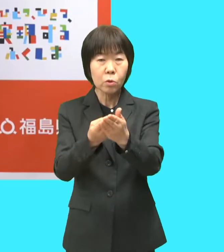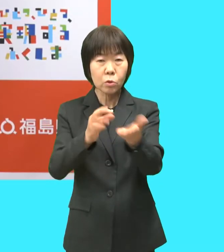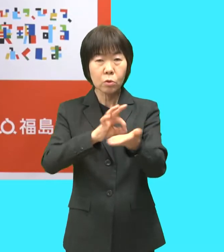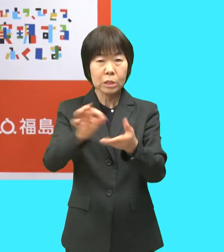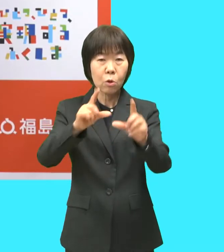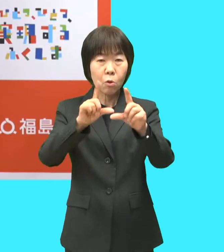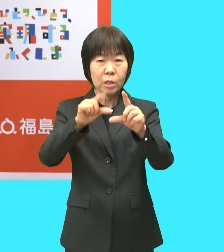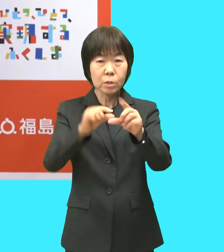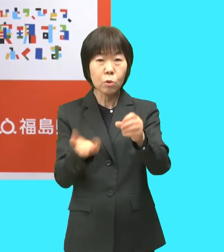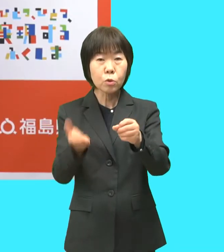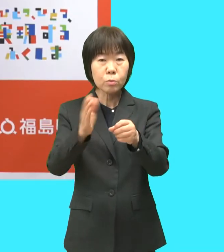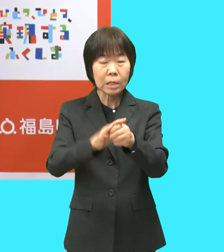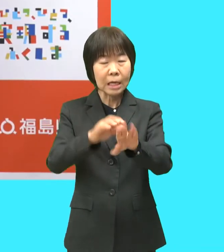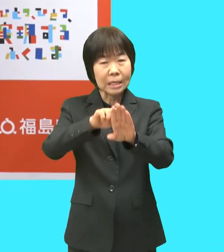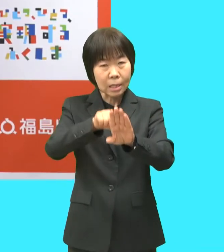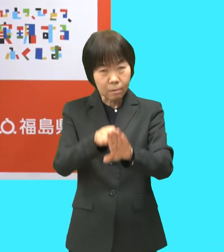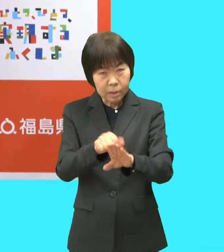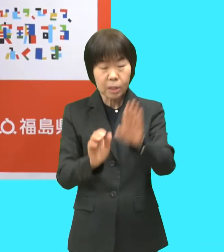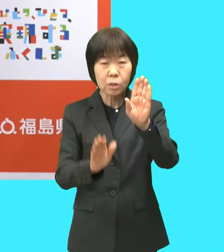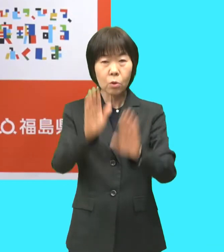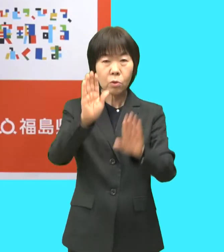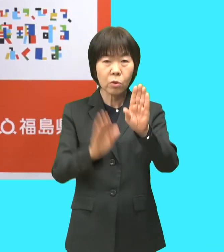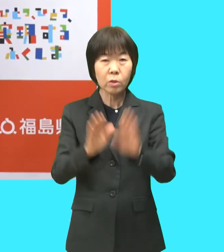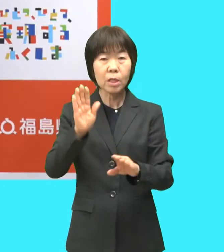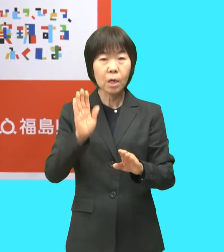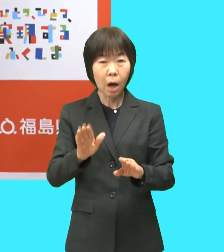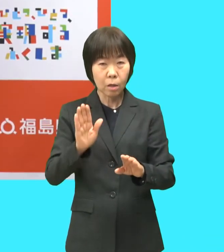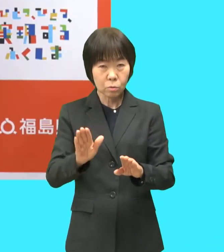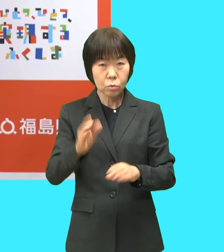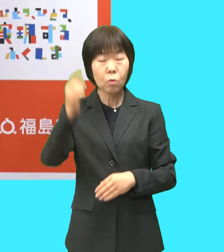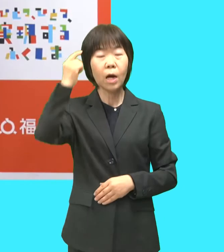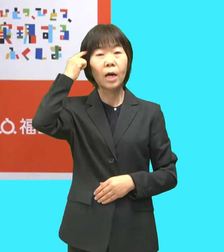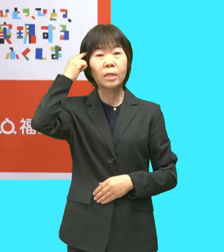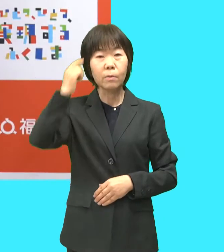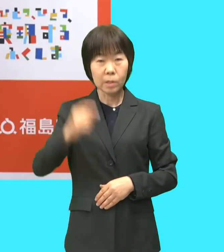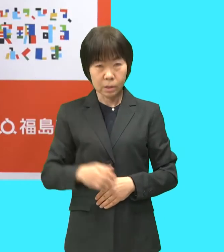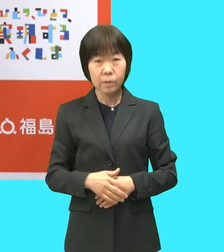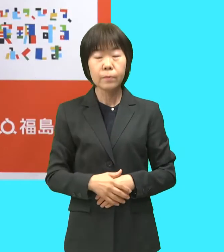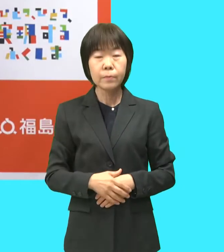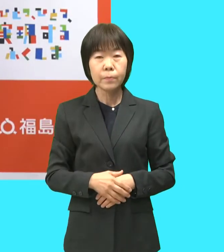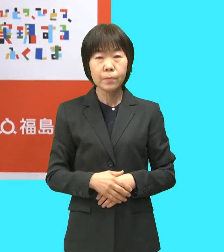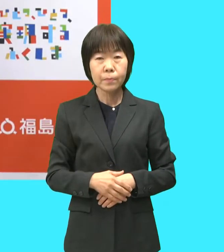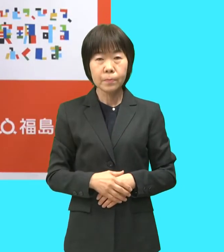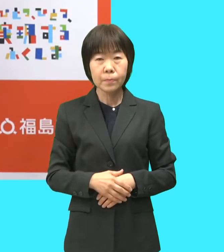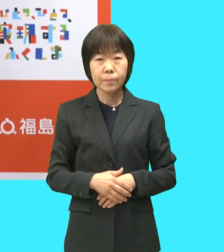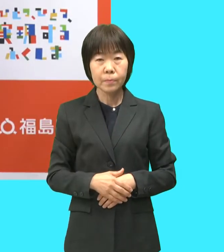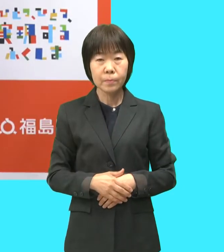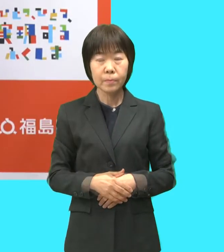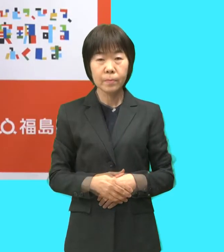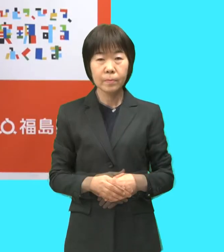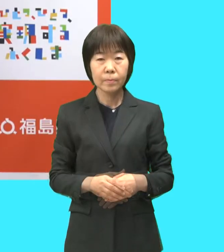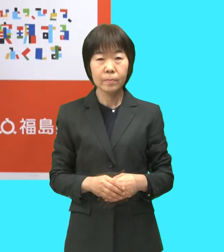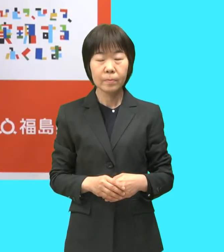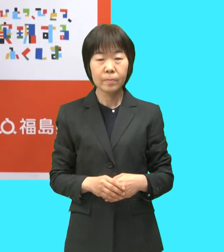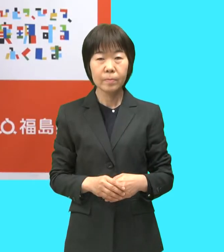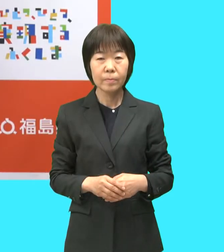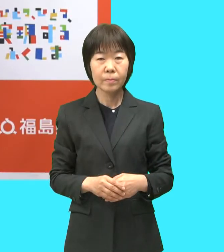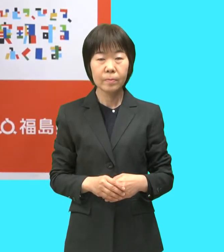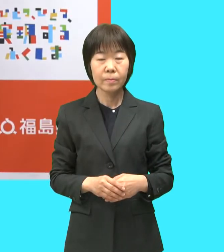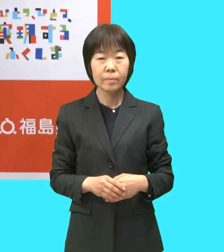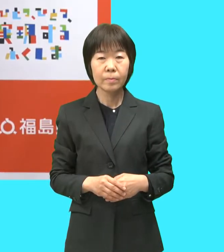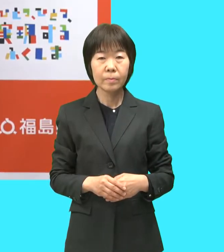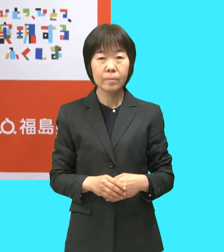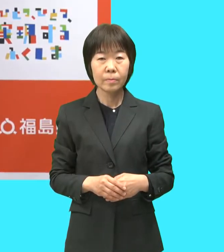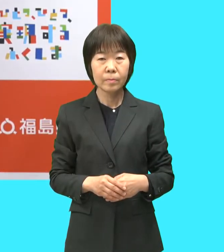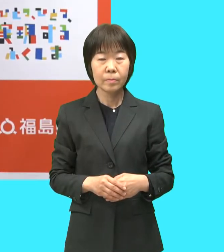て厳しい状況に福島県があると考えております。 その他はございますでしょうか。では